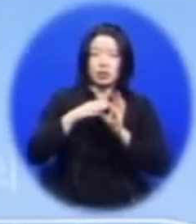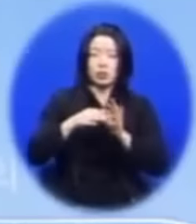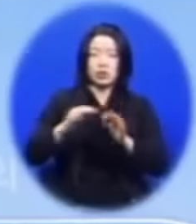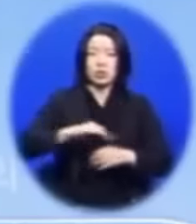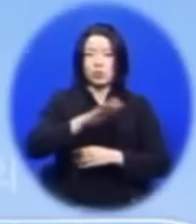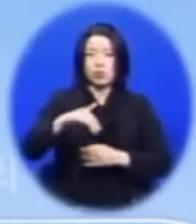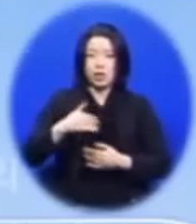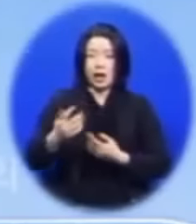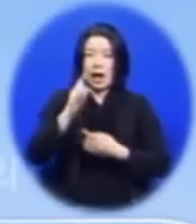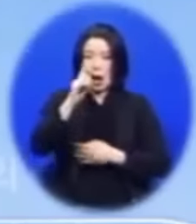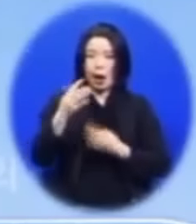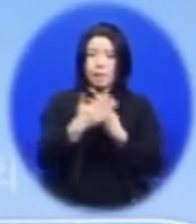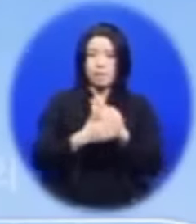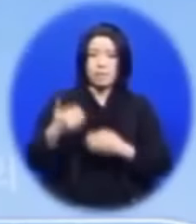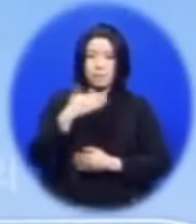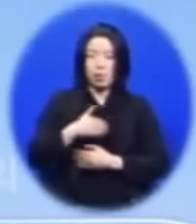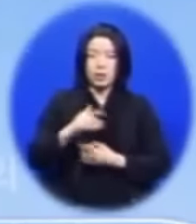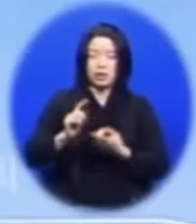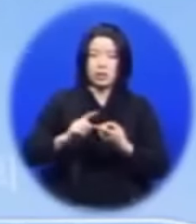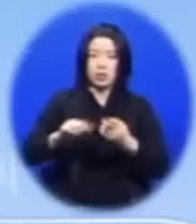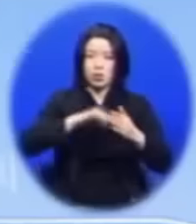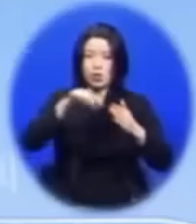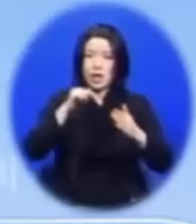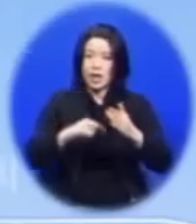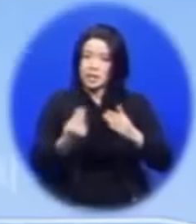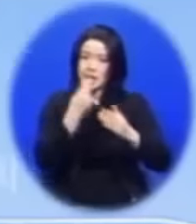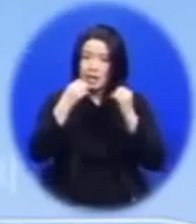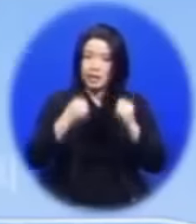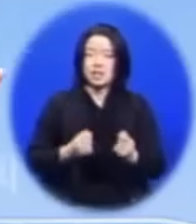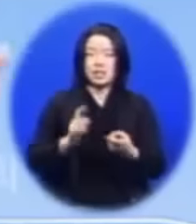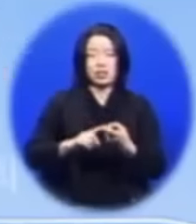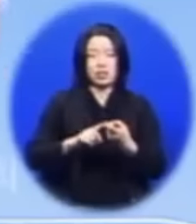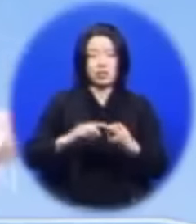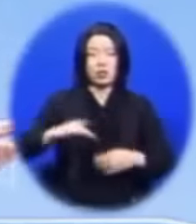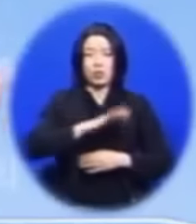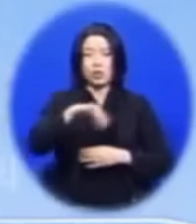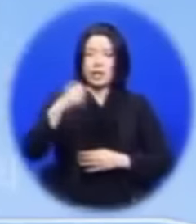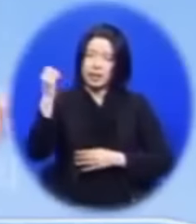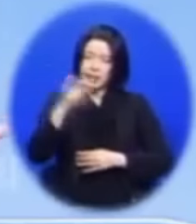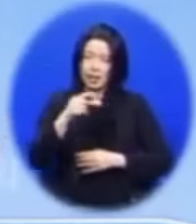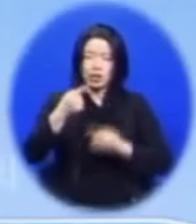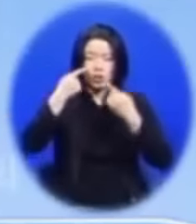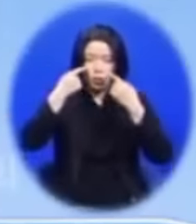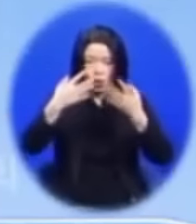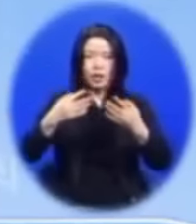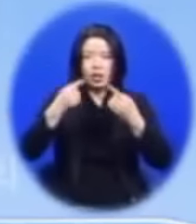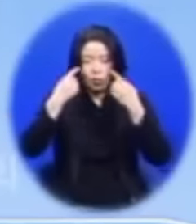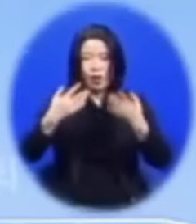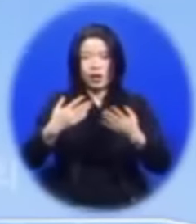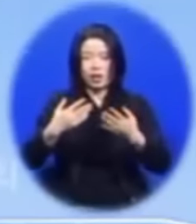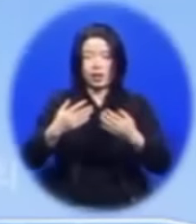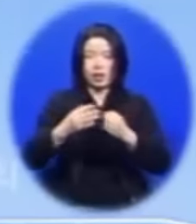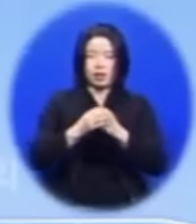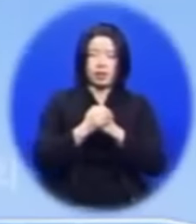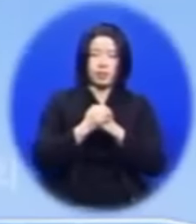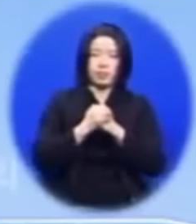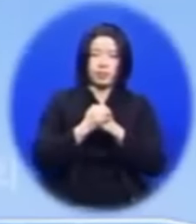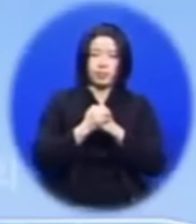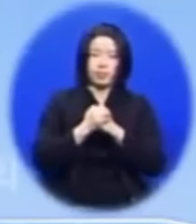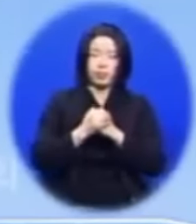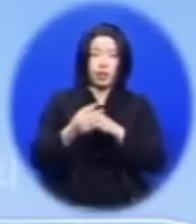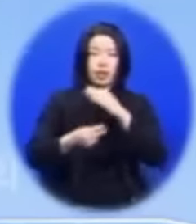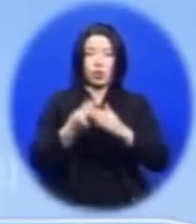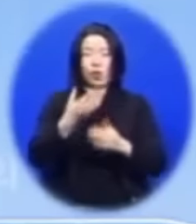몸인 것을 우리 안에 살아 계신 것을 우리에게 다시 확인하고 또 확인하라고 하신 겁니다